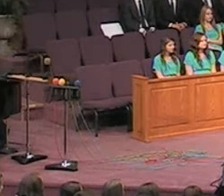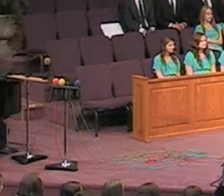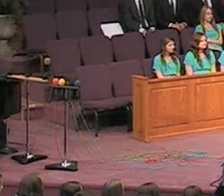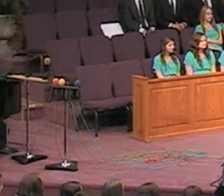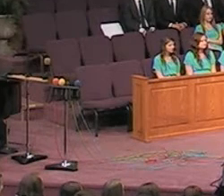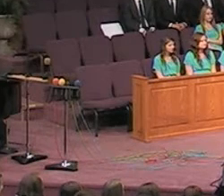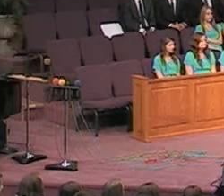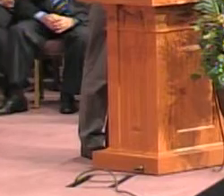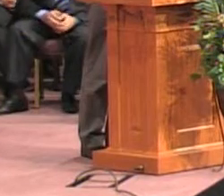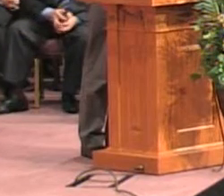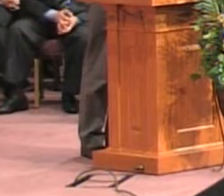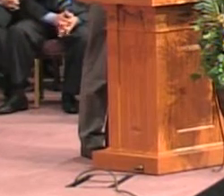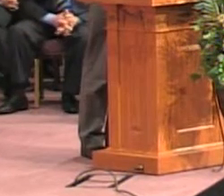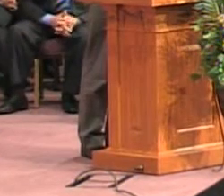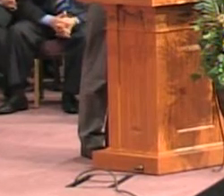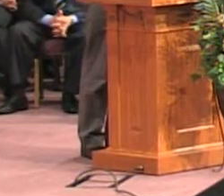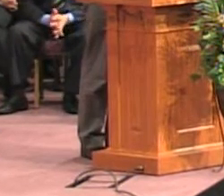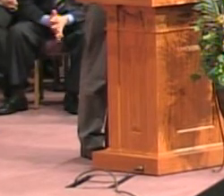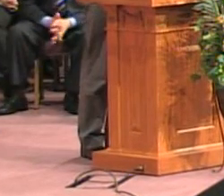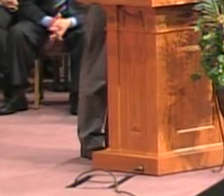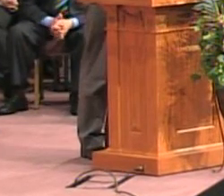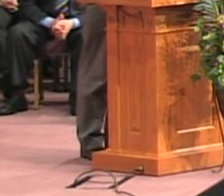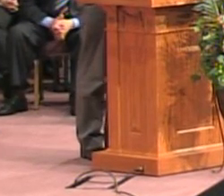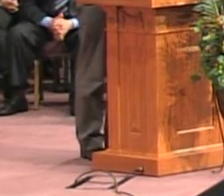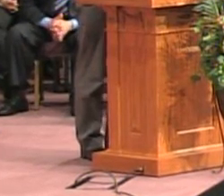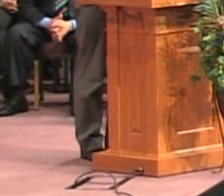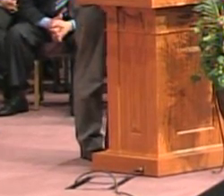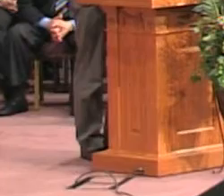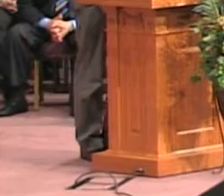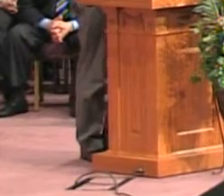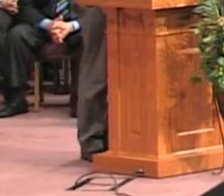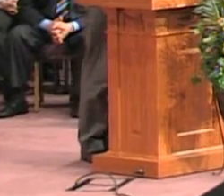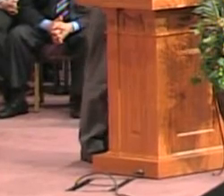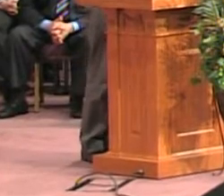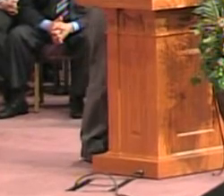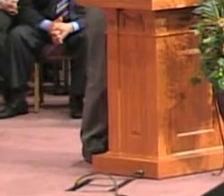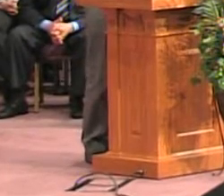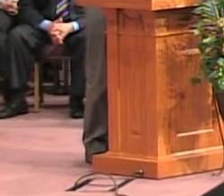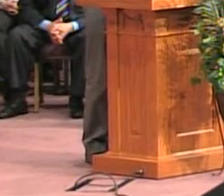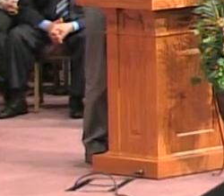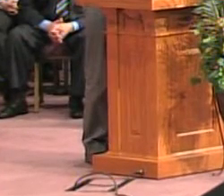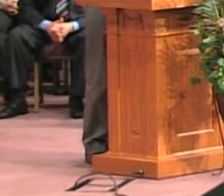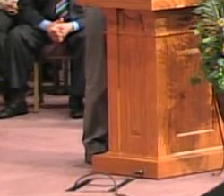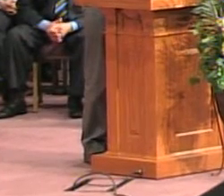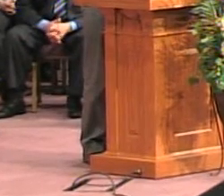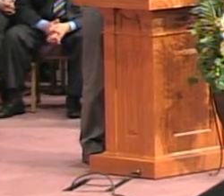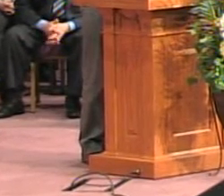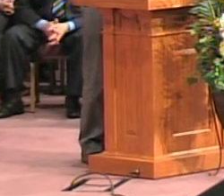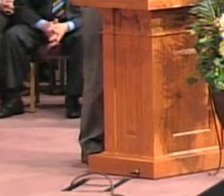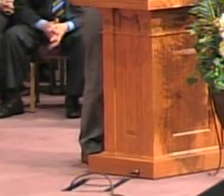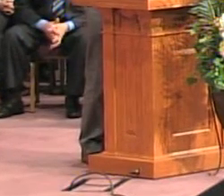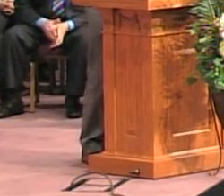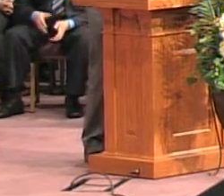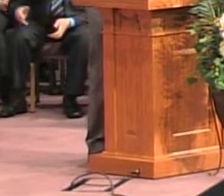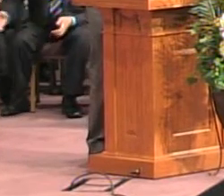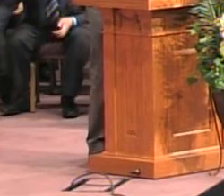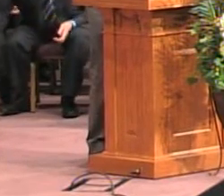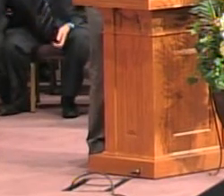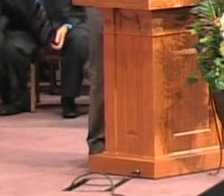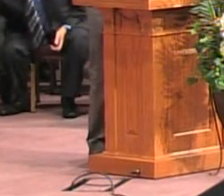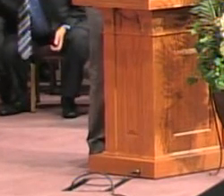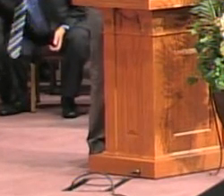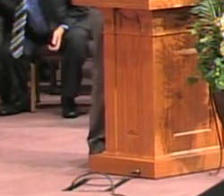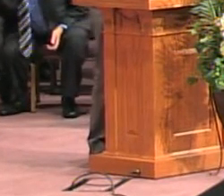Слава Господу. Слава Богу. Хотел бы сначала прочитать от Матфея 4 главу